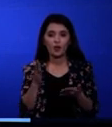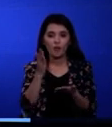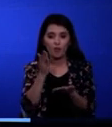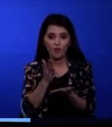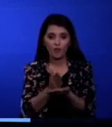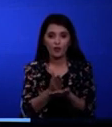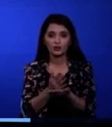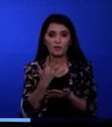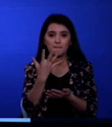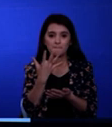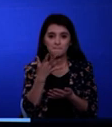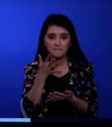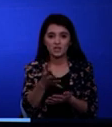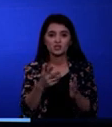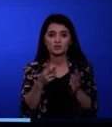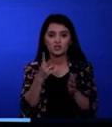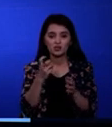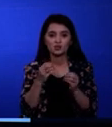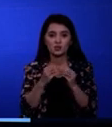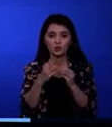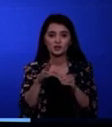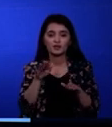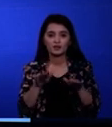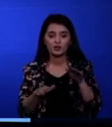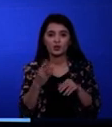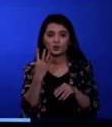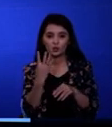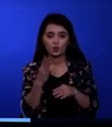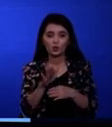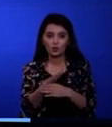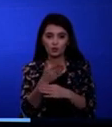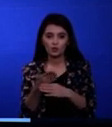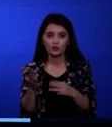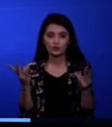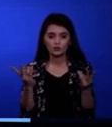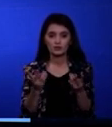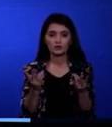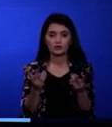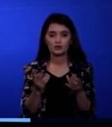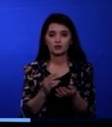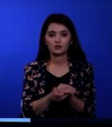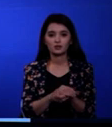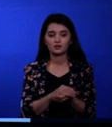edi 5212 kilogrammni 4 ga bo'lishimiz kerak.